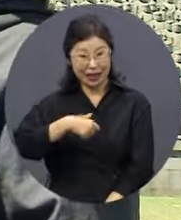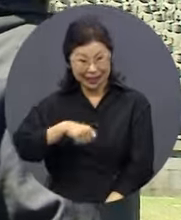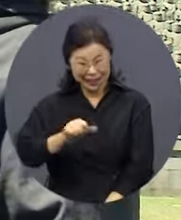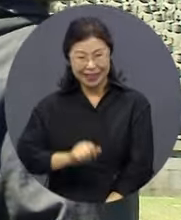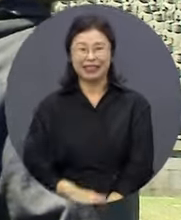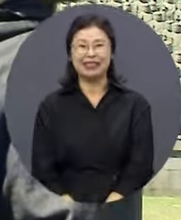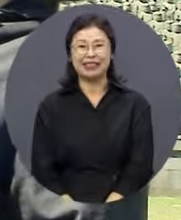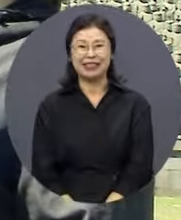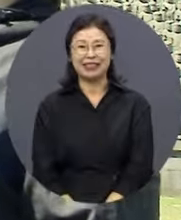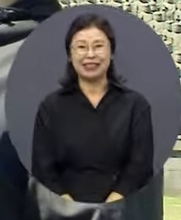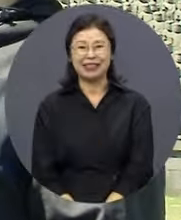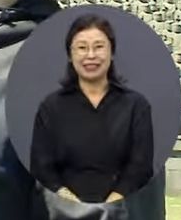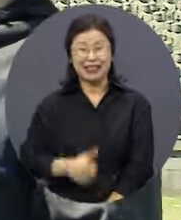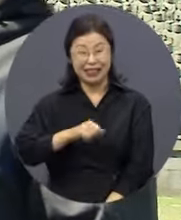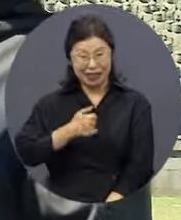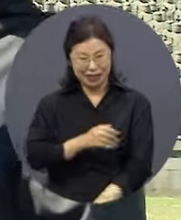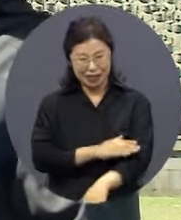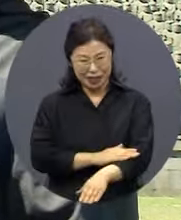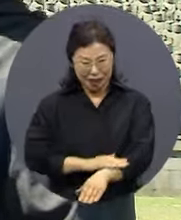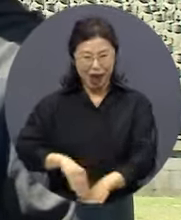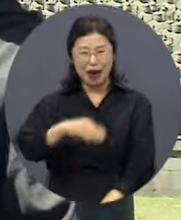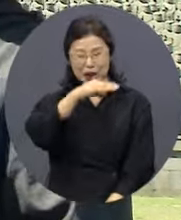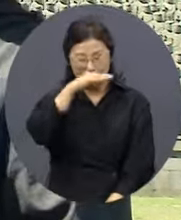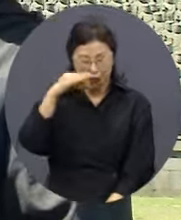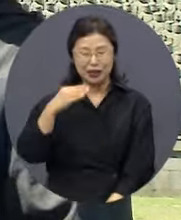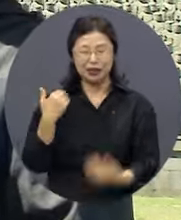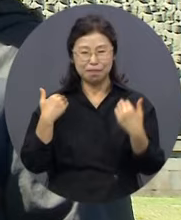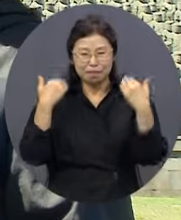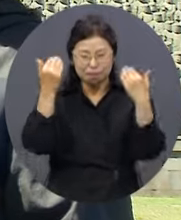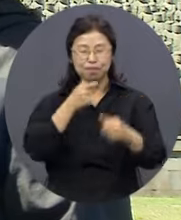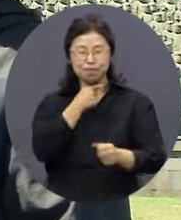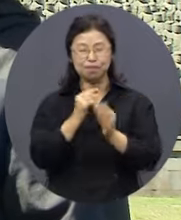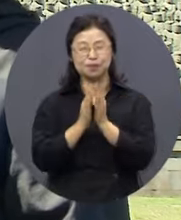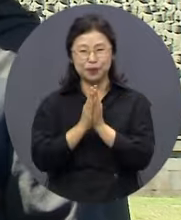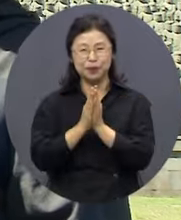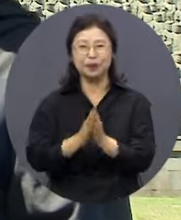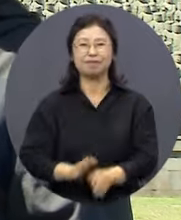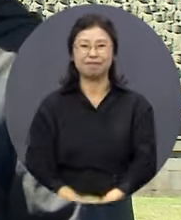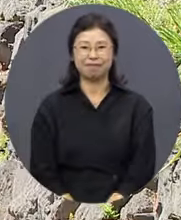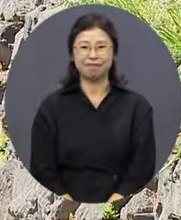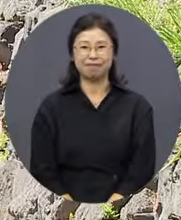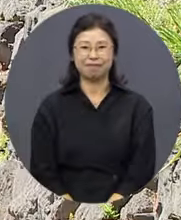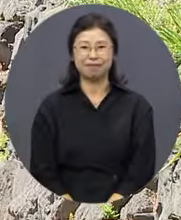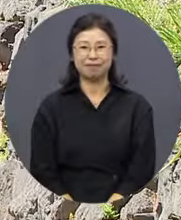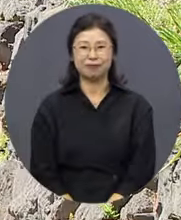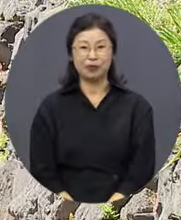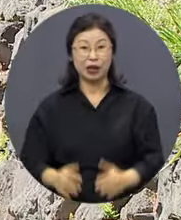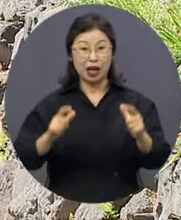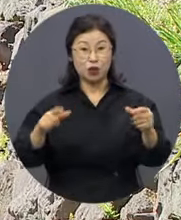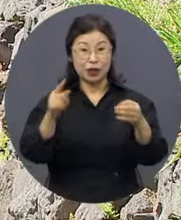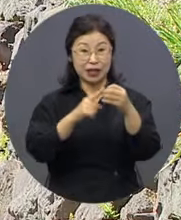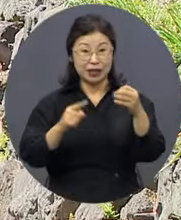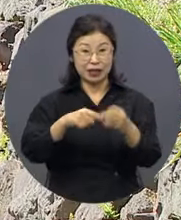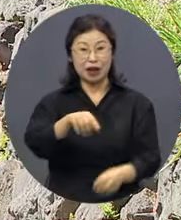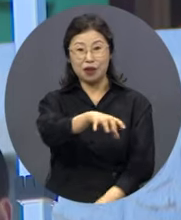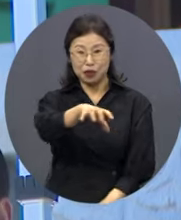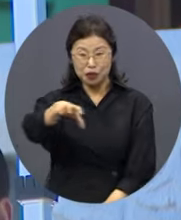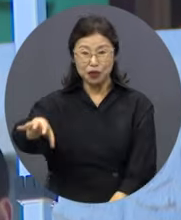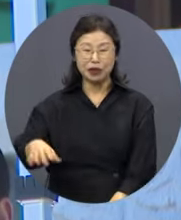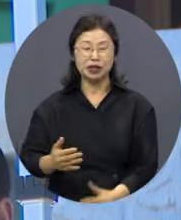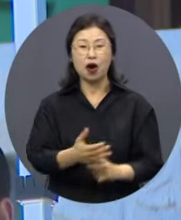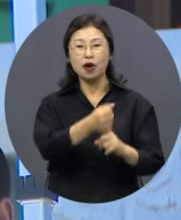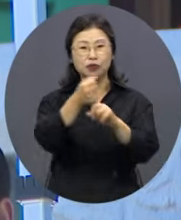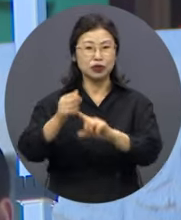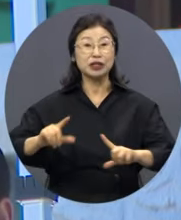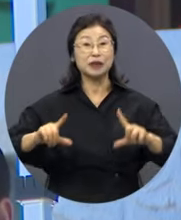아들들도 자식들도 무탈하게 잘 잘할 수 있게 해달라고 원했어요 돈네 사찰 곳곳에서는 부처님